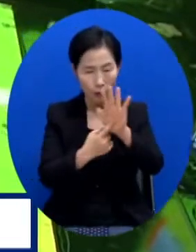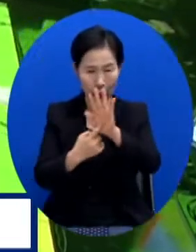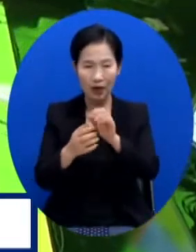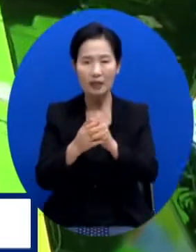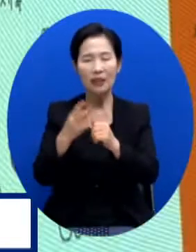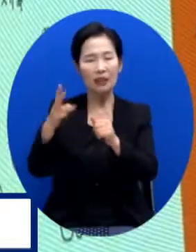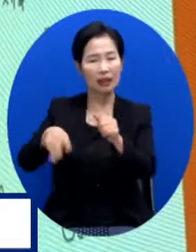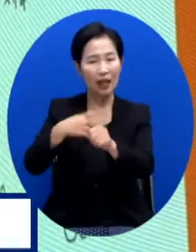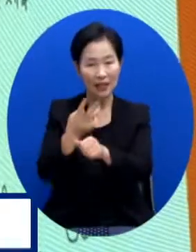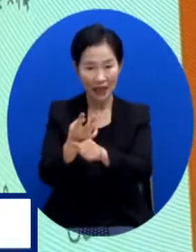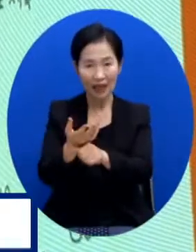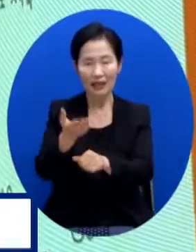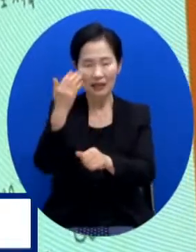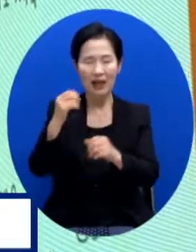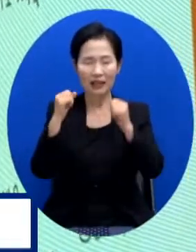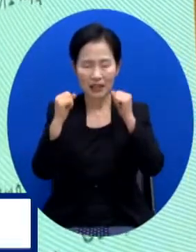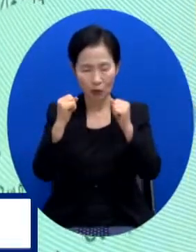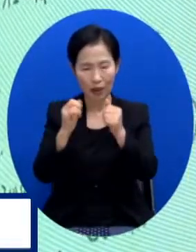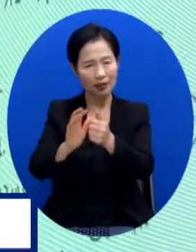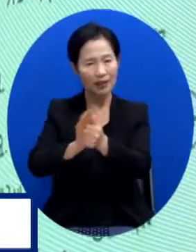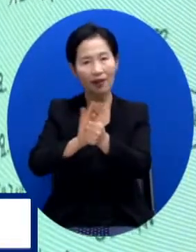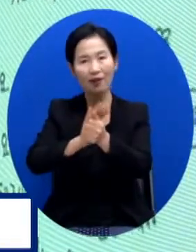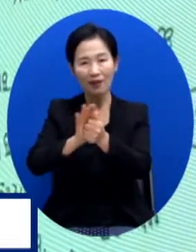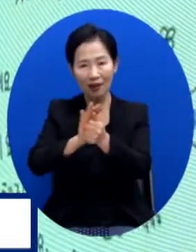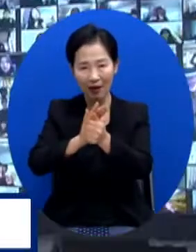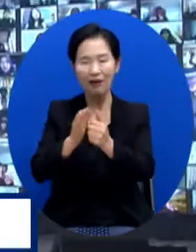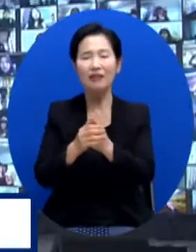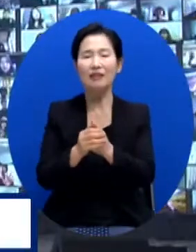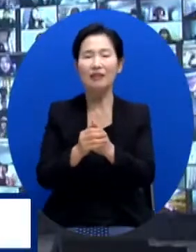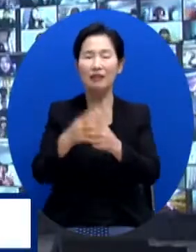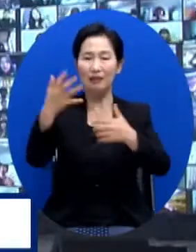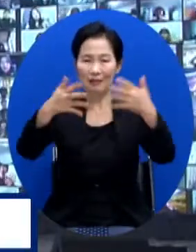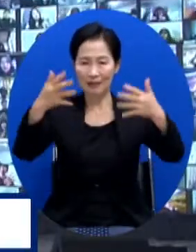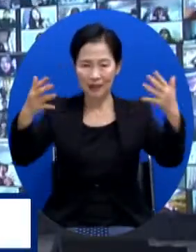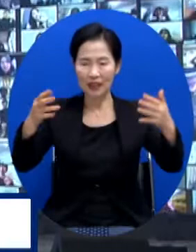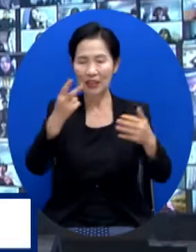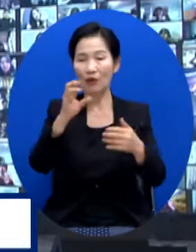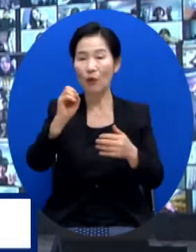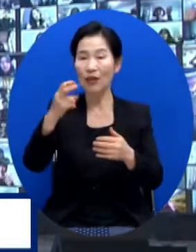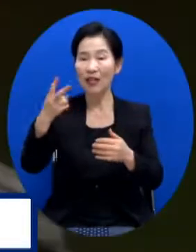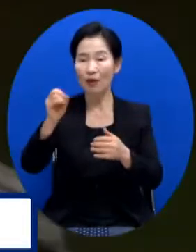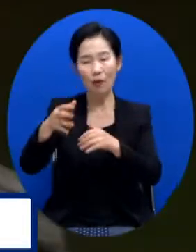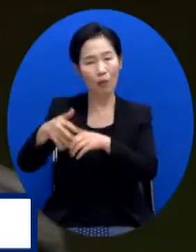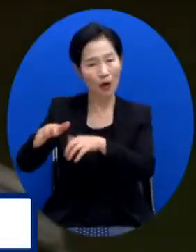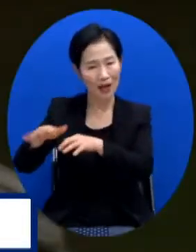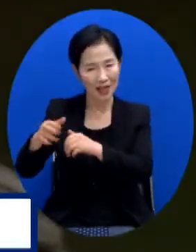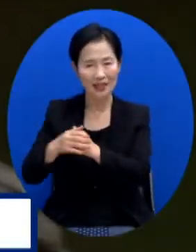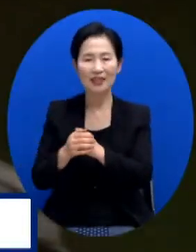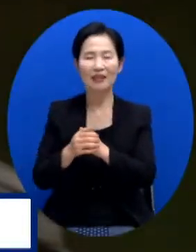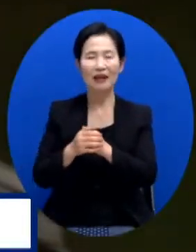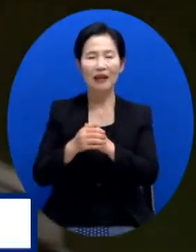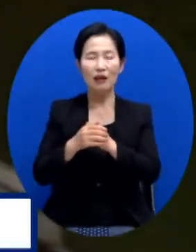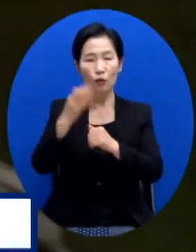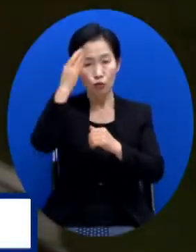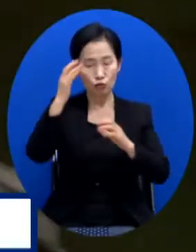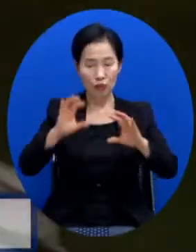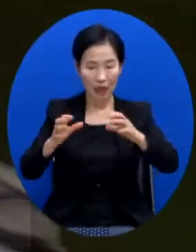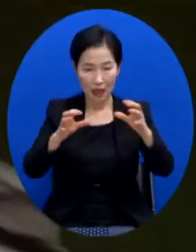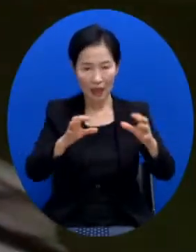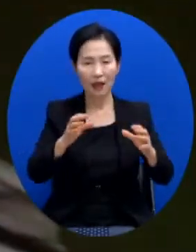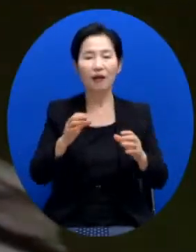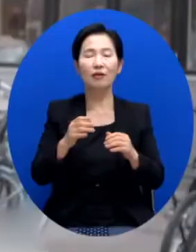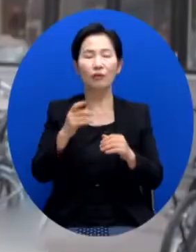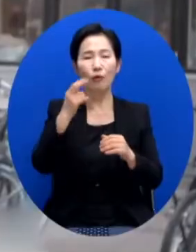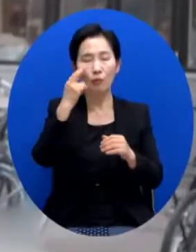응원과 격려를 전한 비대면 2020 코리아 퍼레이드는 국내 각 지역은 물론 미주와 유럽 등 전